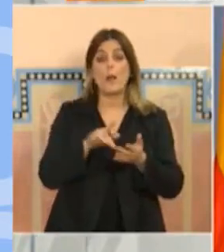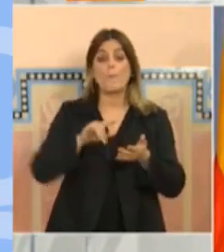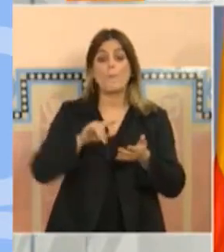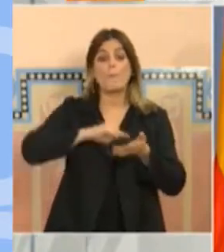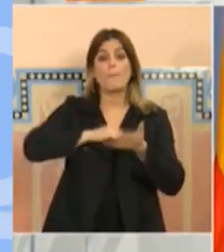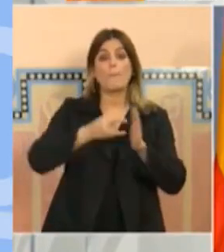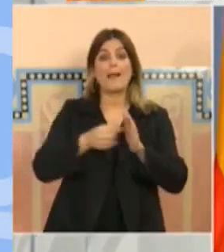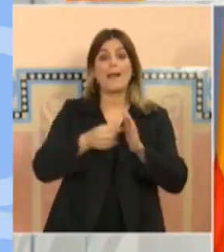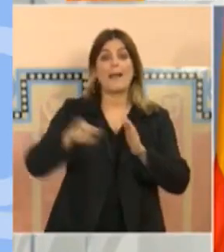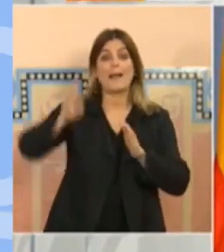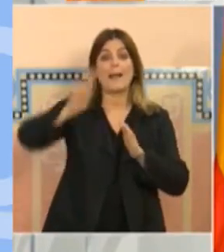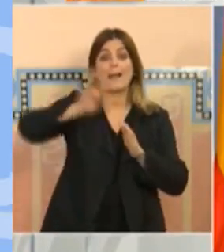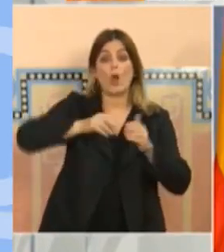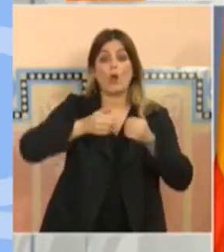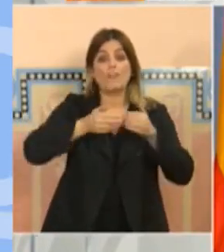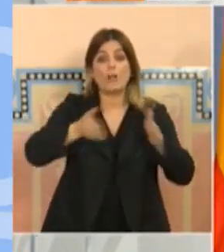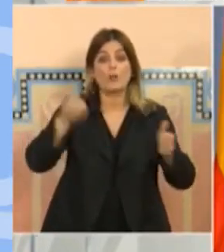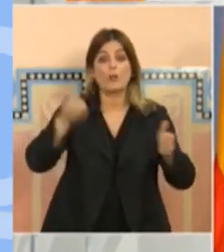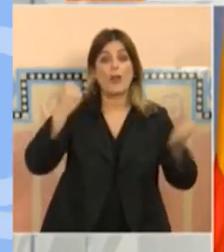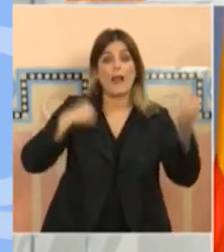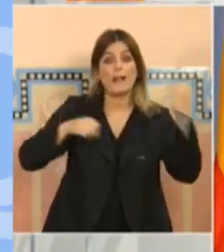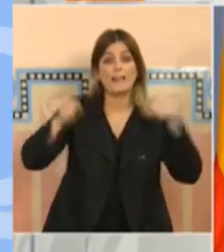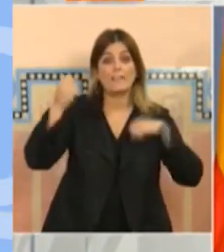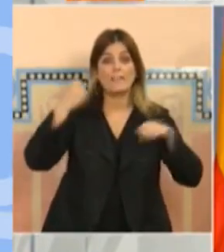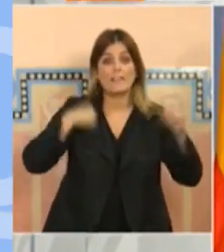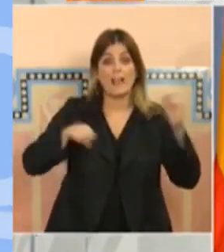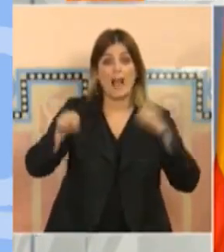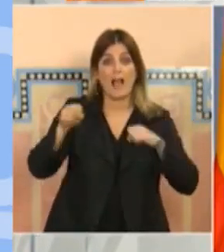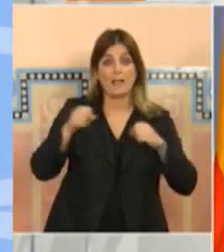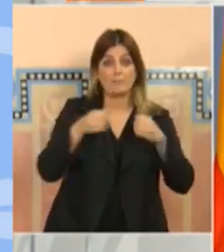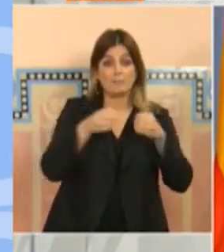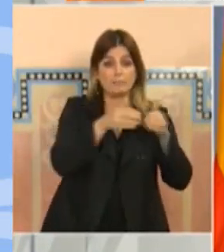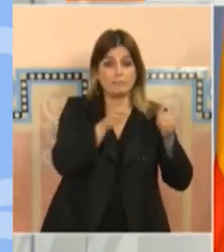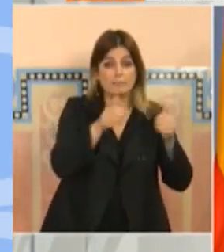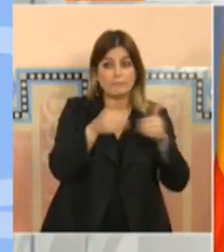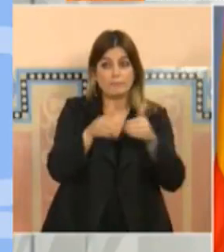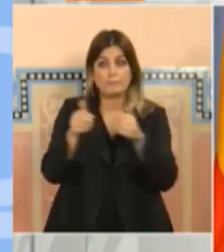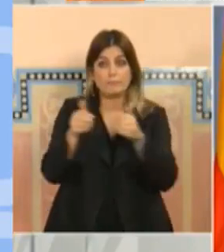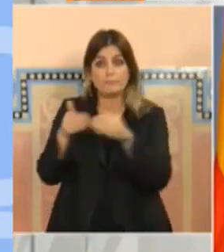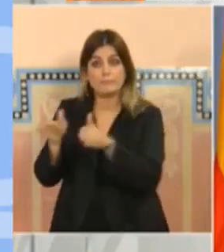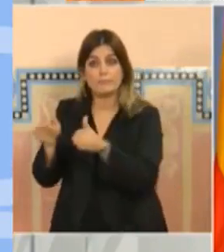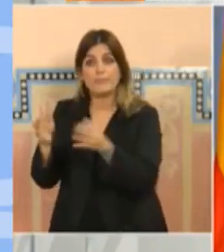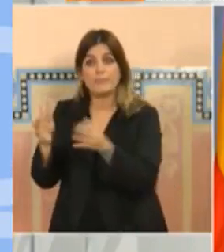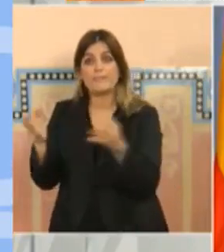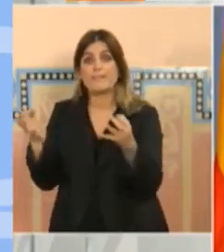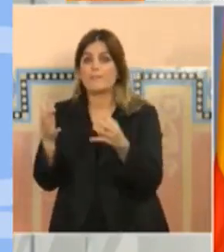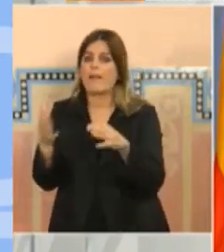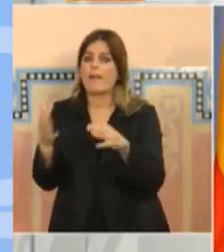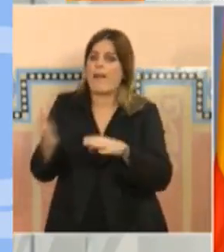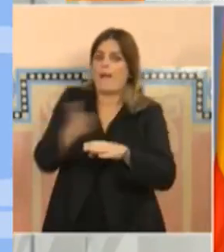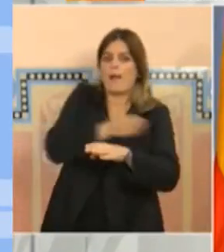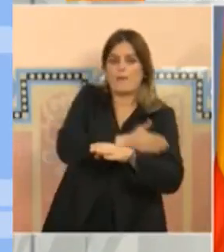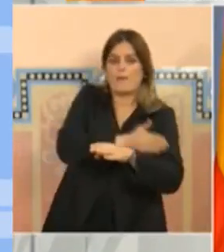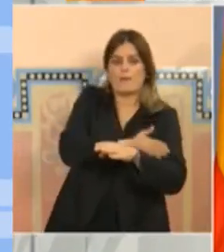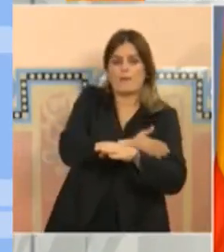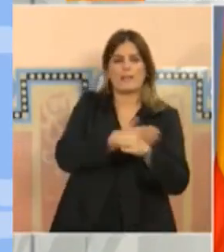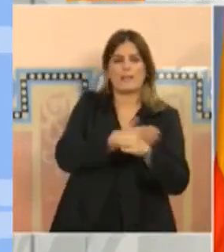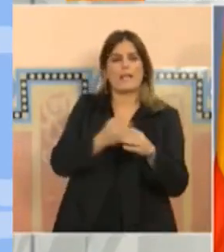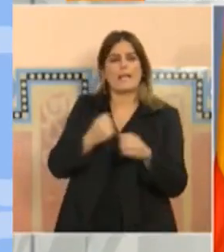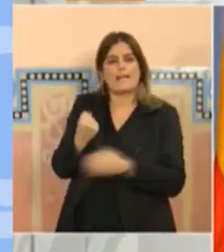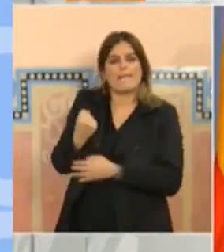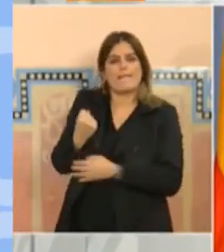dels professionals a l'hora d'organitzar totes aquestes proves intensives a moltes ciutats del nostre país. Són